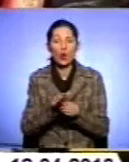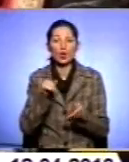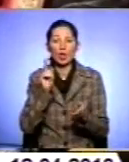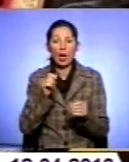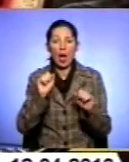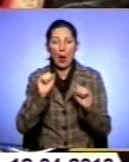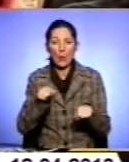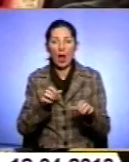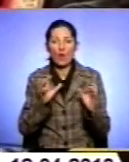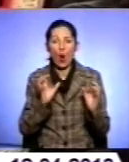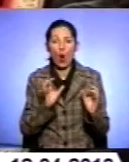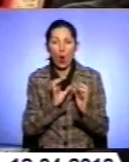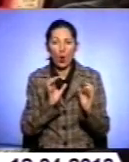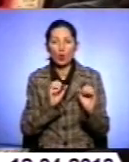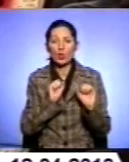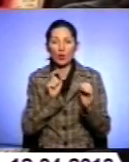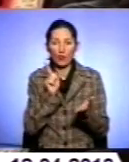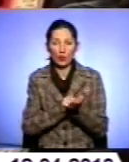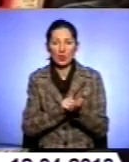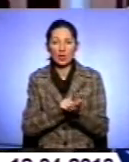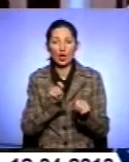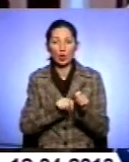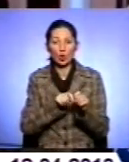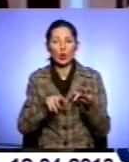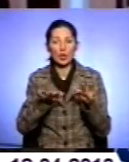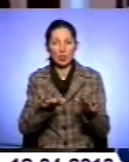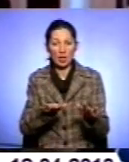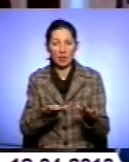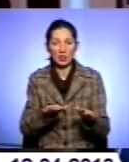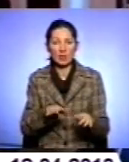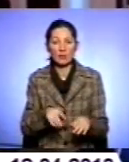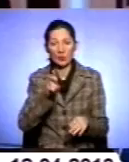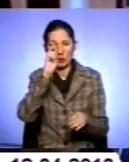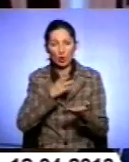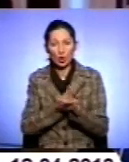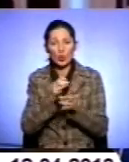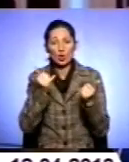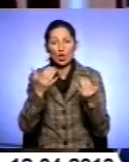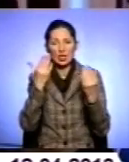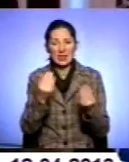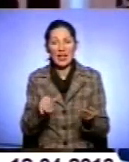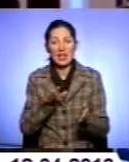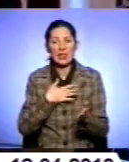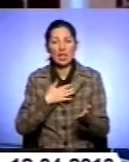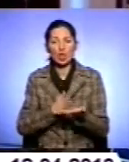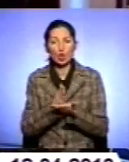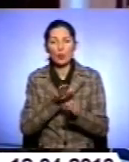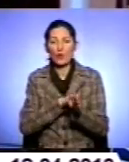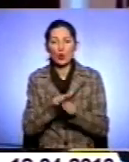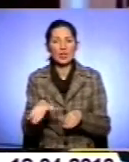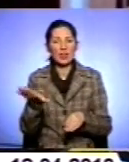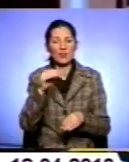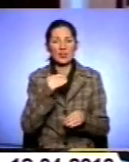контролює діяльність Державно-кримінальної виконавчої служби. На сьогоднішній день наша служба виконує практично майже всі